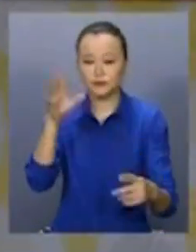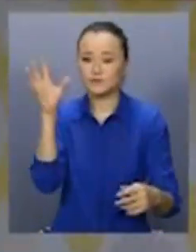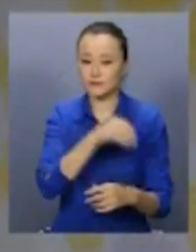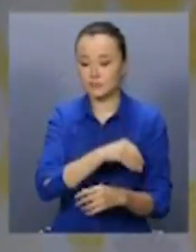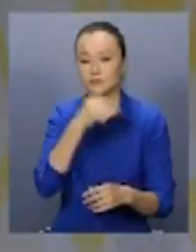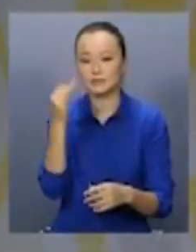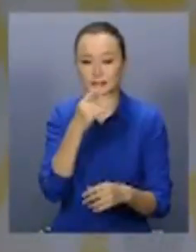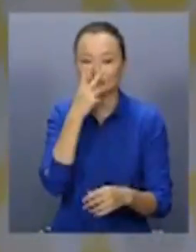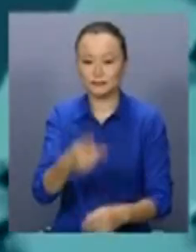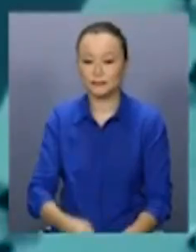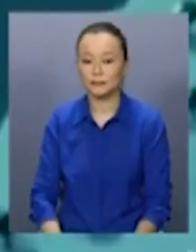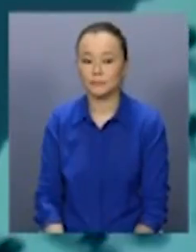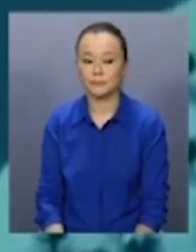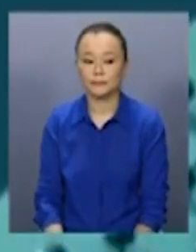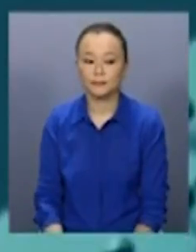қызықты бейне материал.